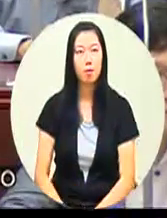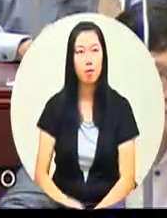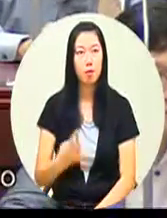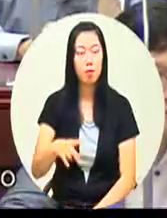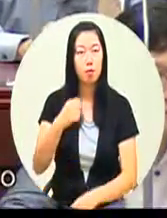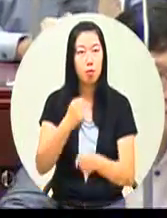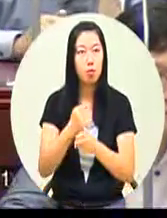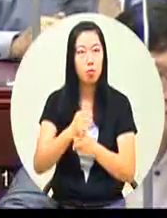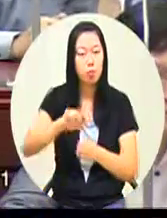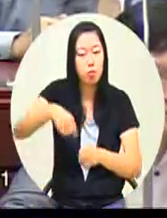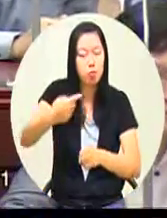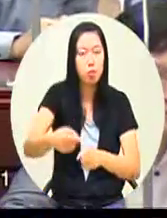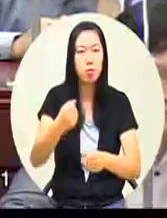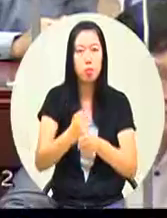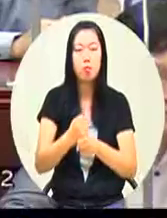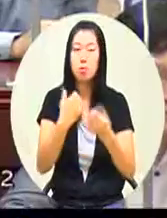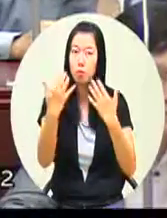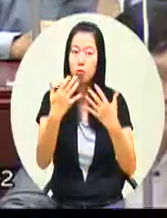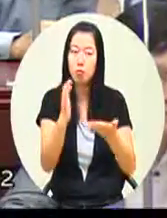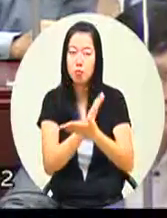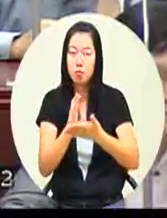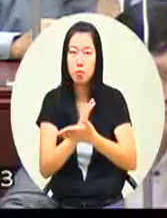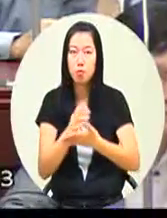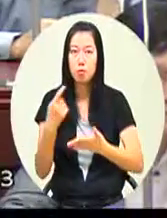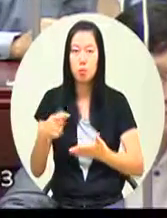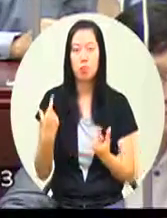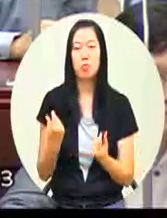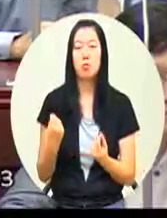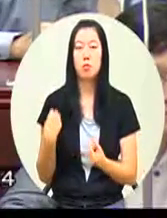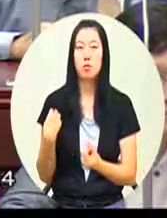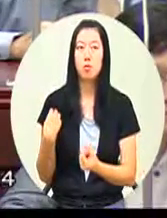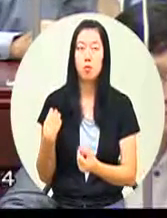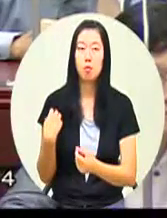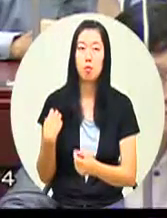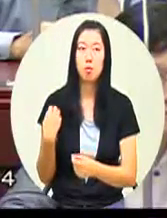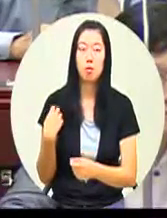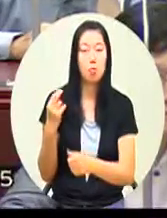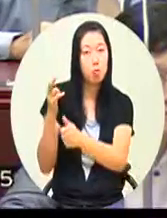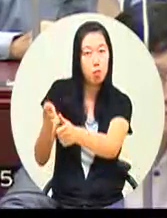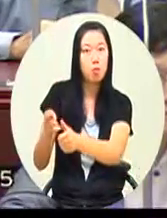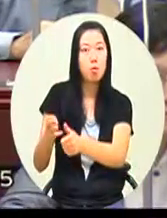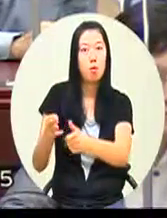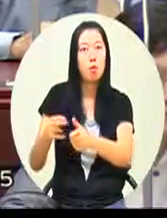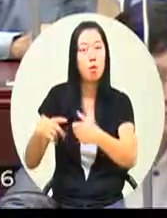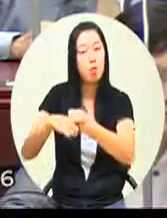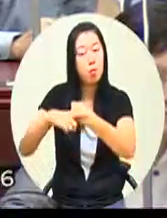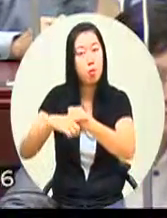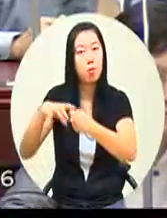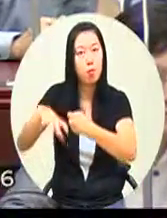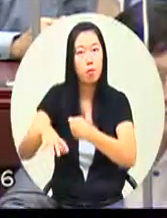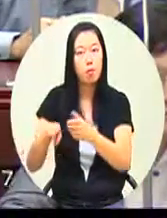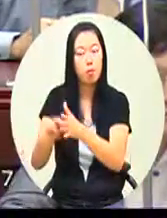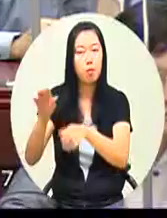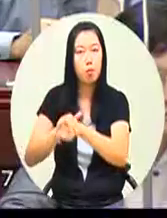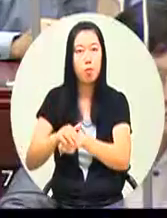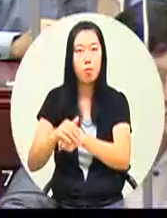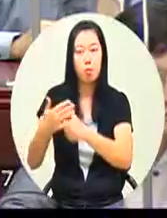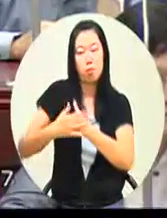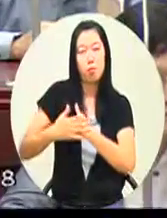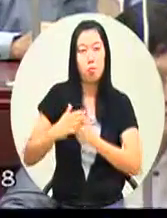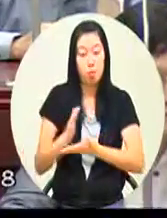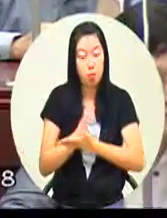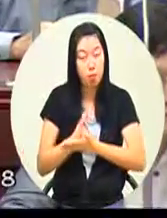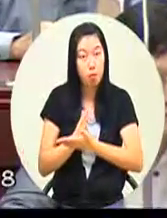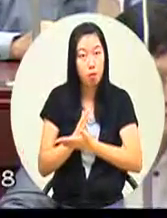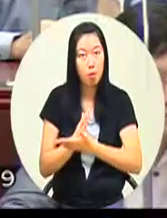做进一步的评估，那目前我们也在委托一些就是一些学术机构，那跟专家在做评估，那